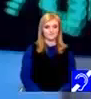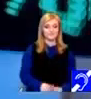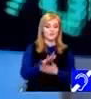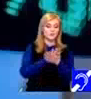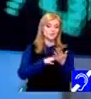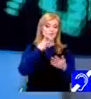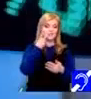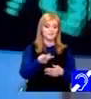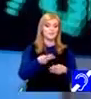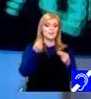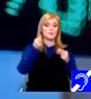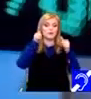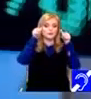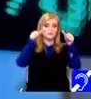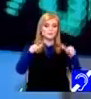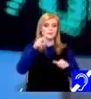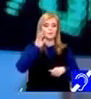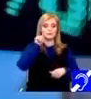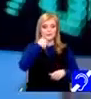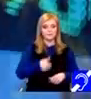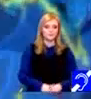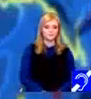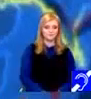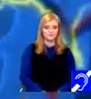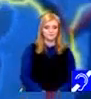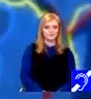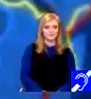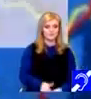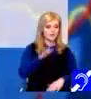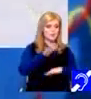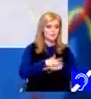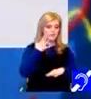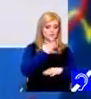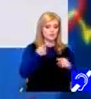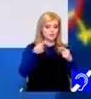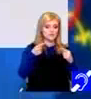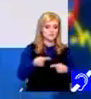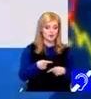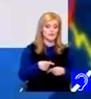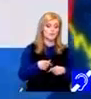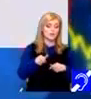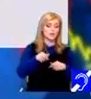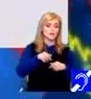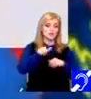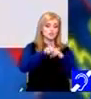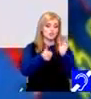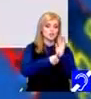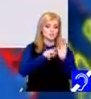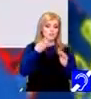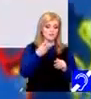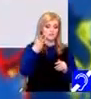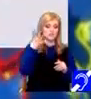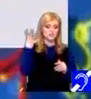În continuare să vedem cotațiile valutare pentru mâine. Banca Națională a stabilit un curs oficial de 16 lei